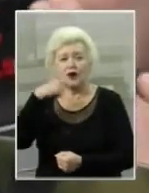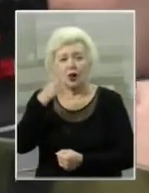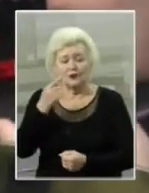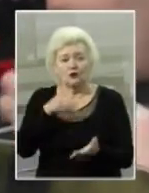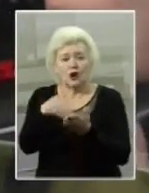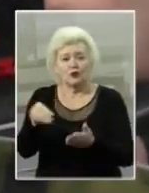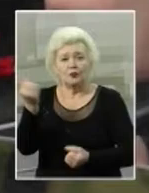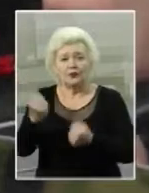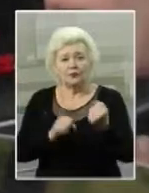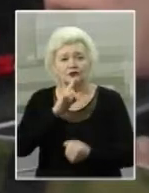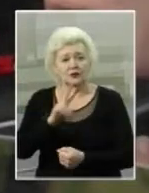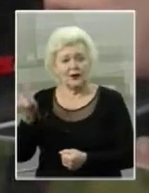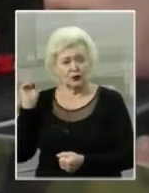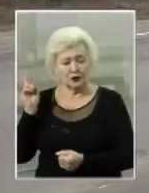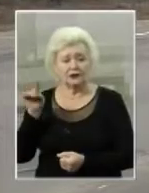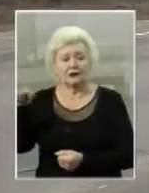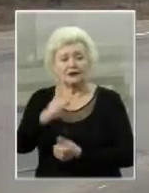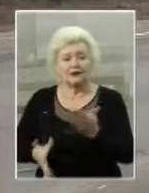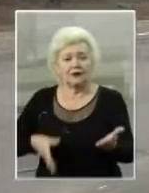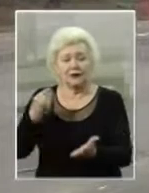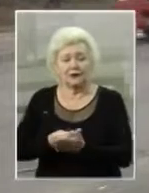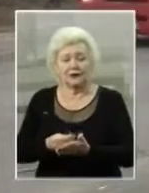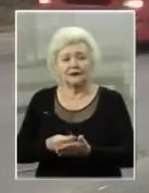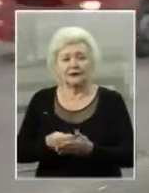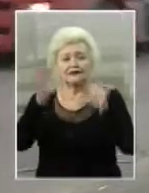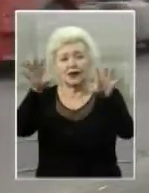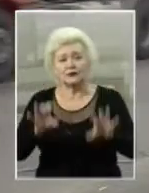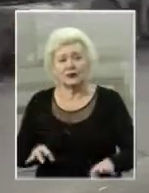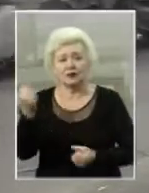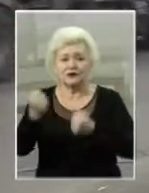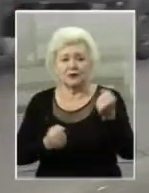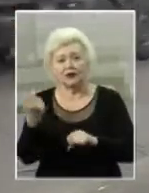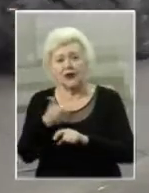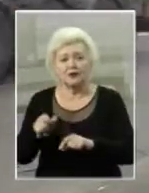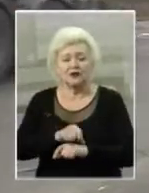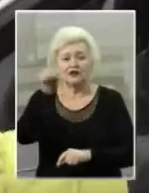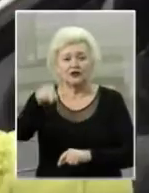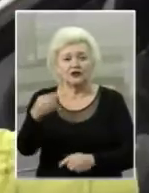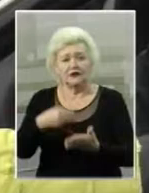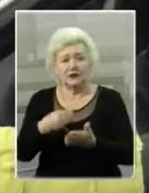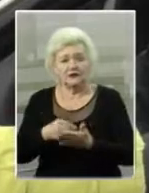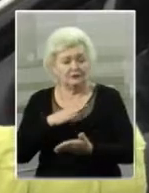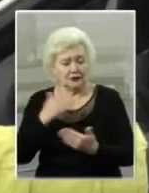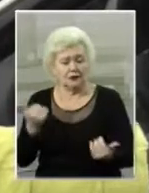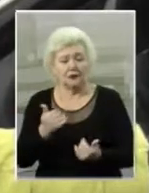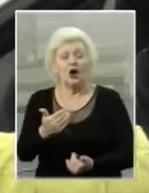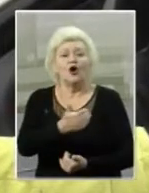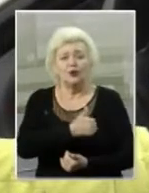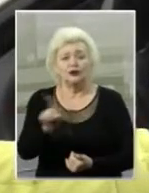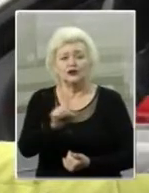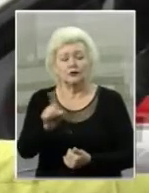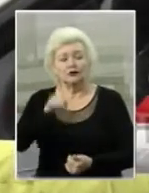що придбав машину 2 роки тому і платити за розмитнення більше, ніж вона коштує, не хоче. Хочемо,